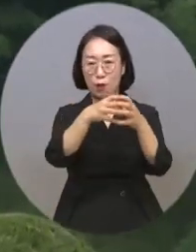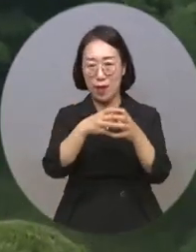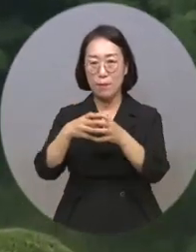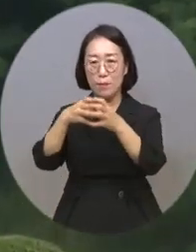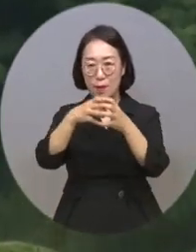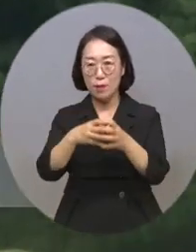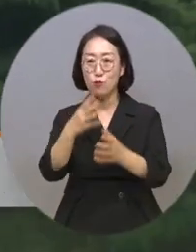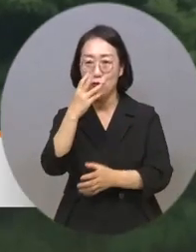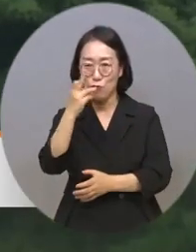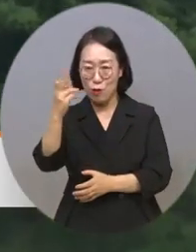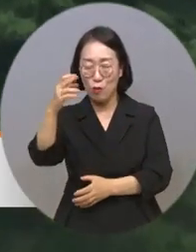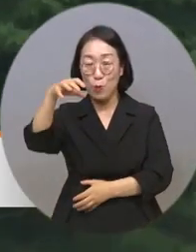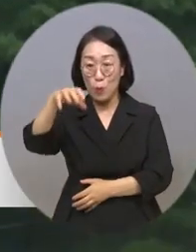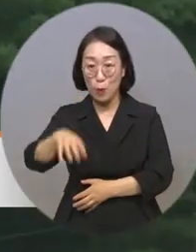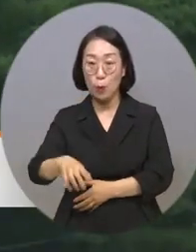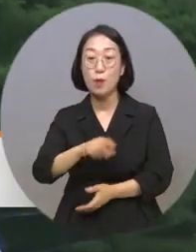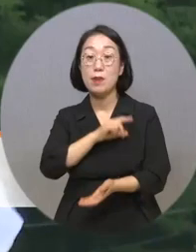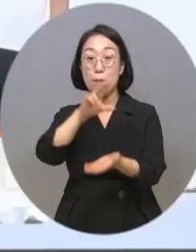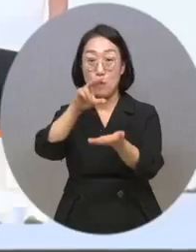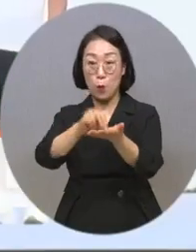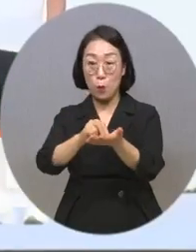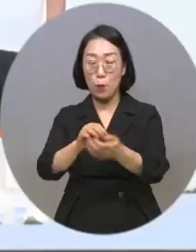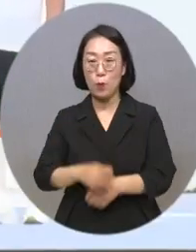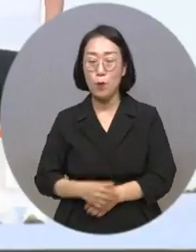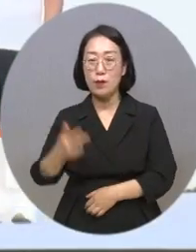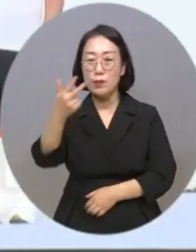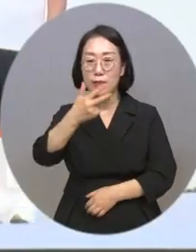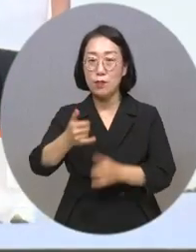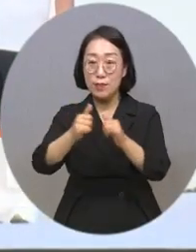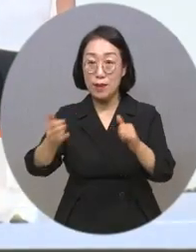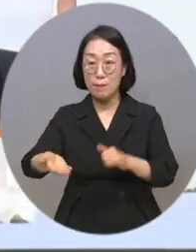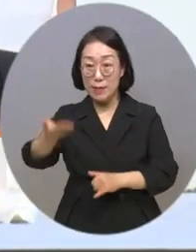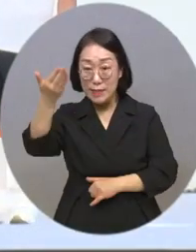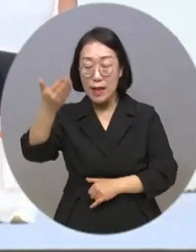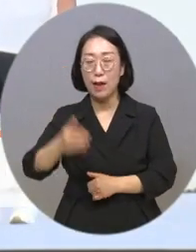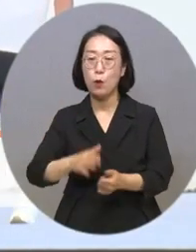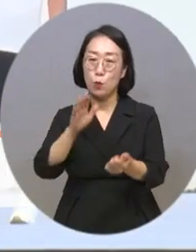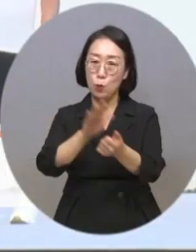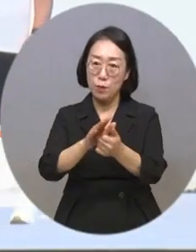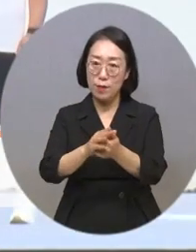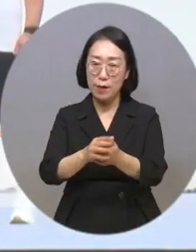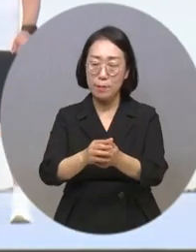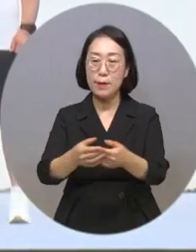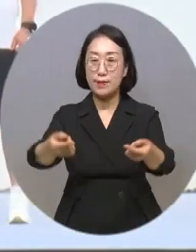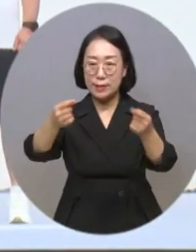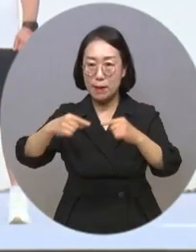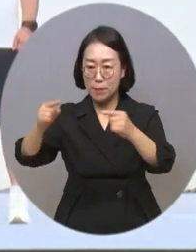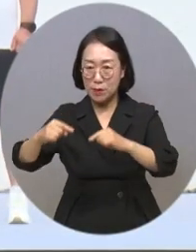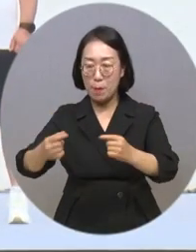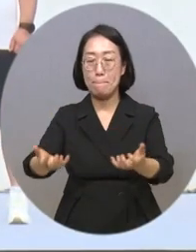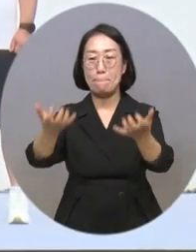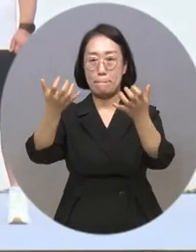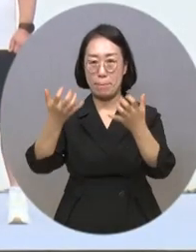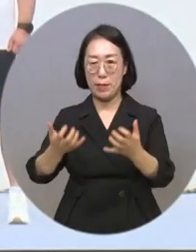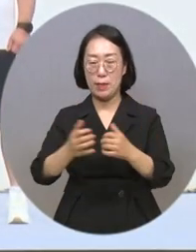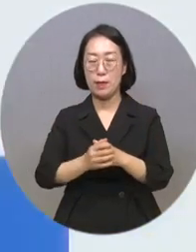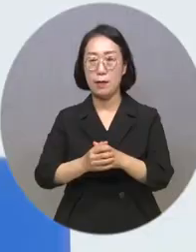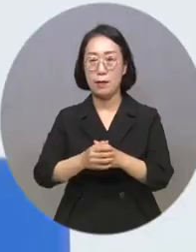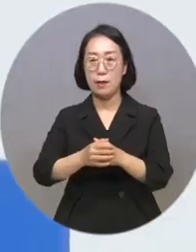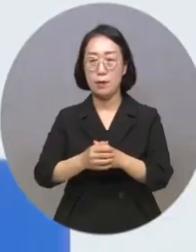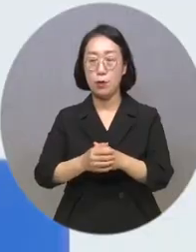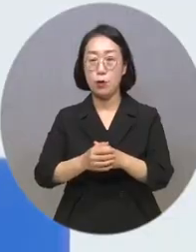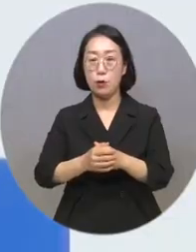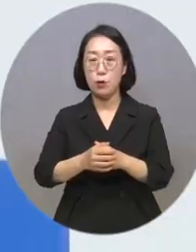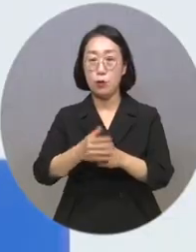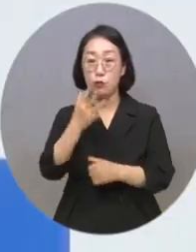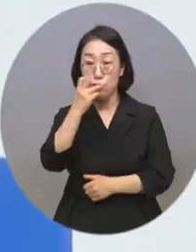슬로건으로 22개 시군 7천여 명의 선수와 임원단이 참여했습니다. 순천시 일원에서 치러지는